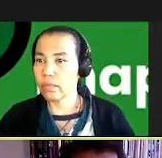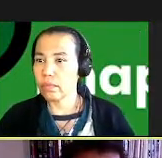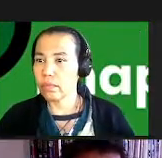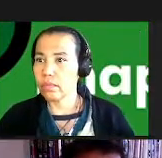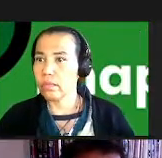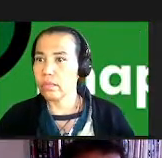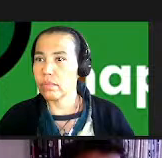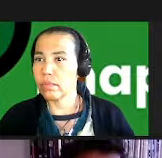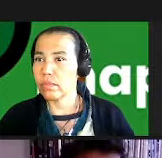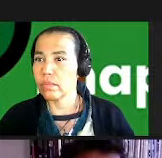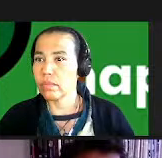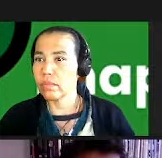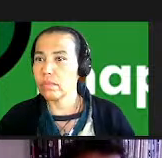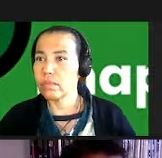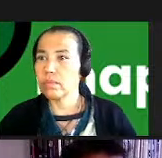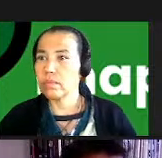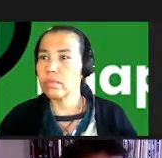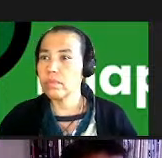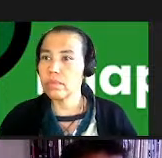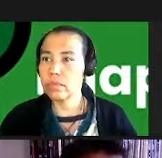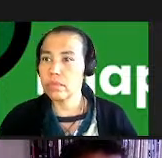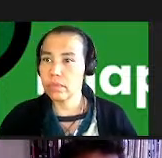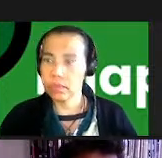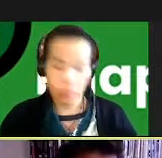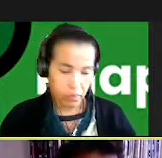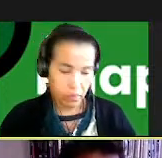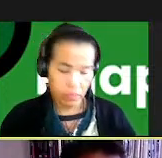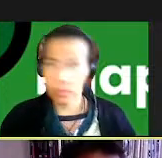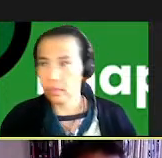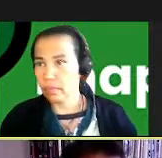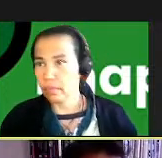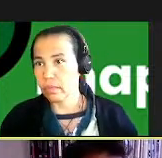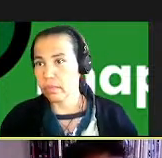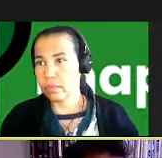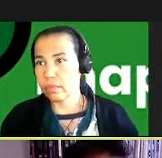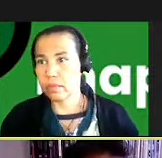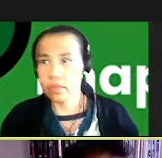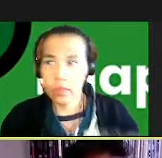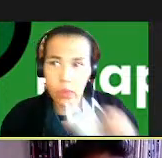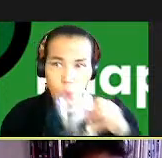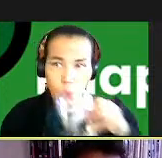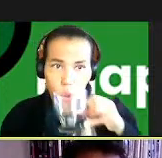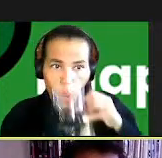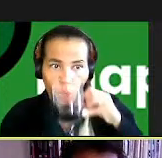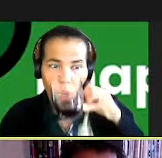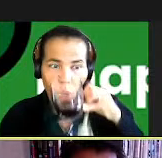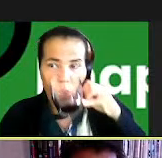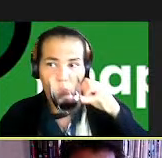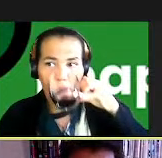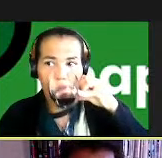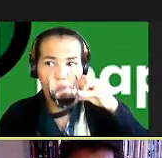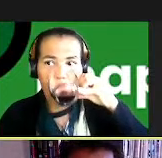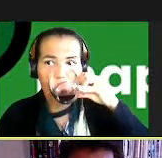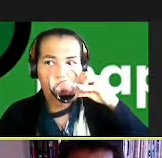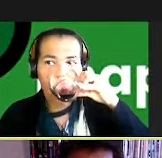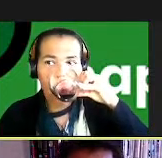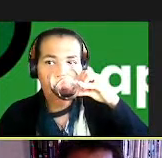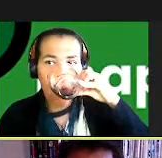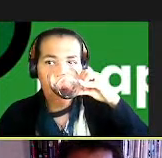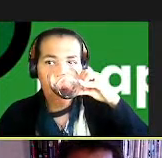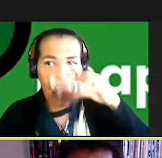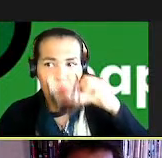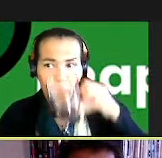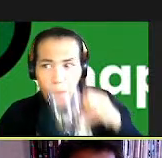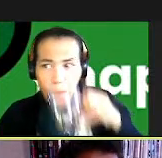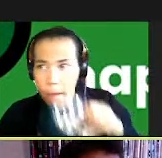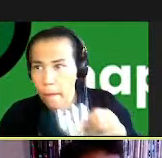Oui, Osmany ne parlait pas. Nous allons commencer avec Regina. Donc, la transmission a déjà